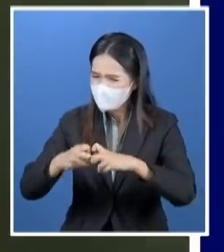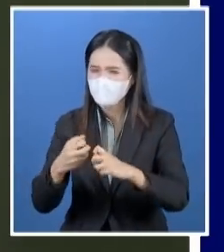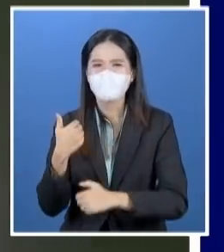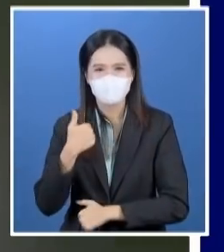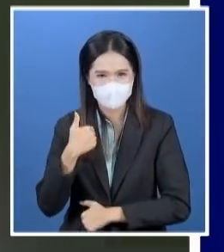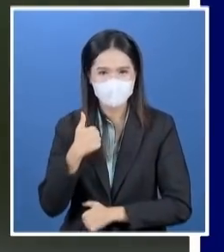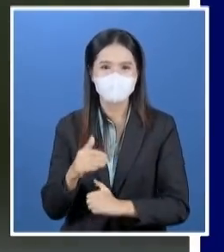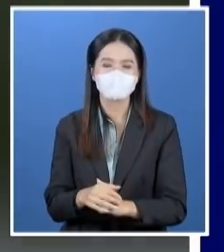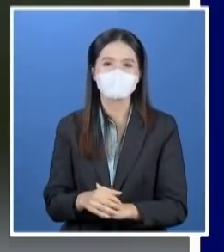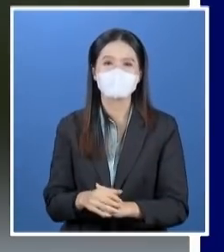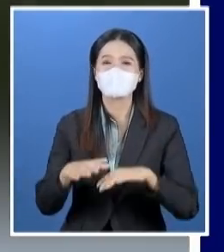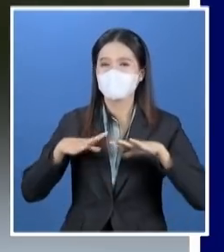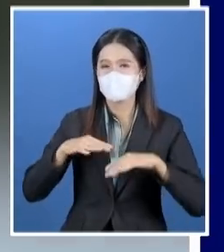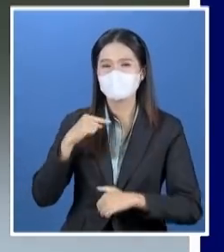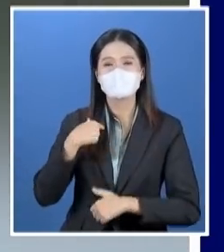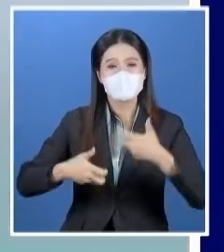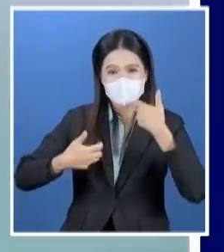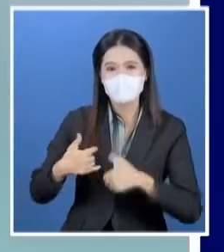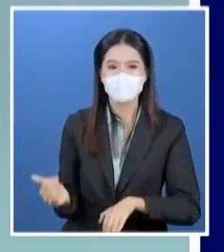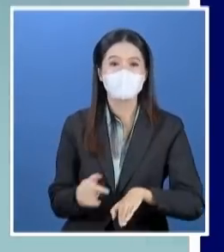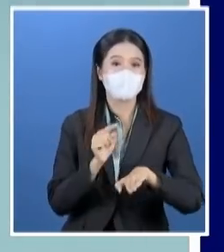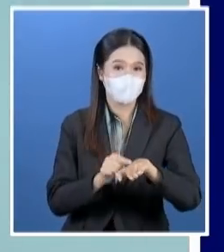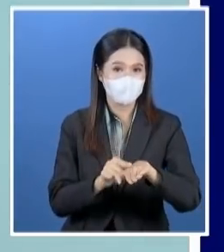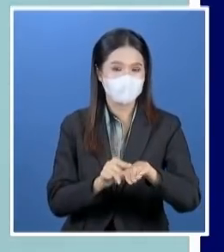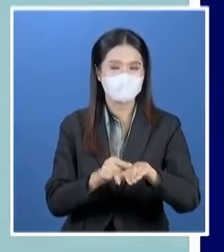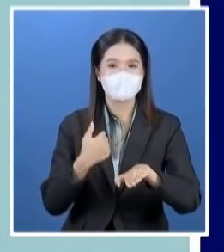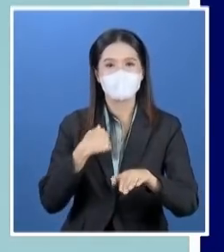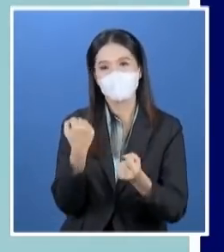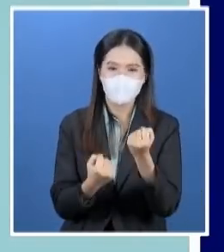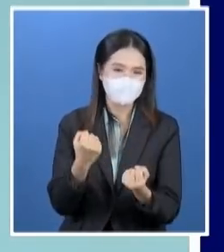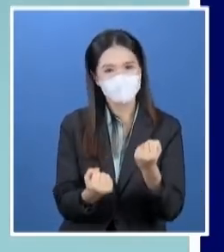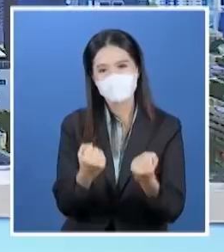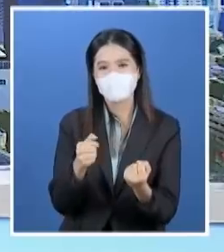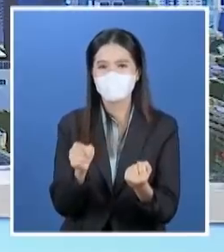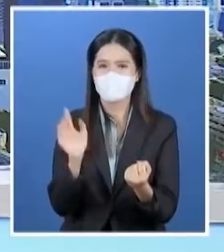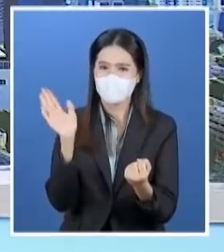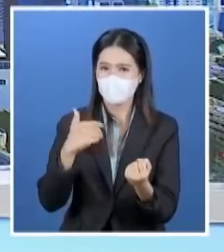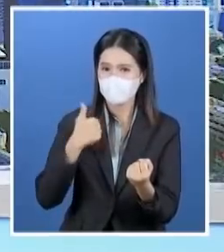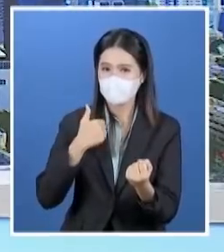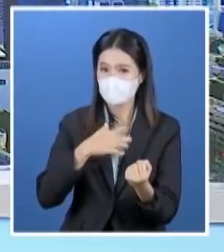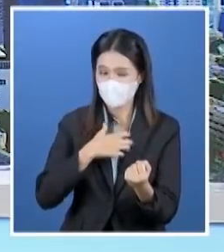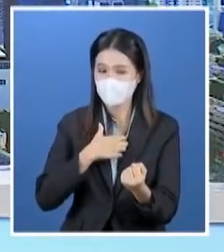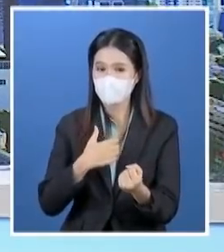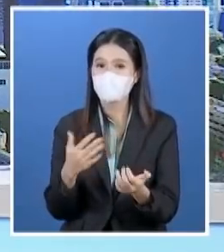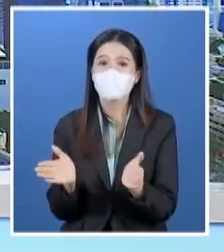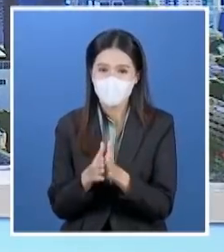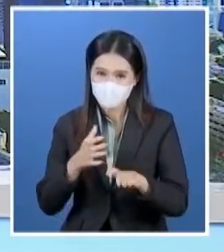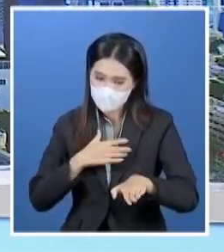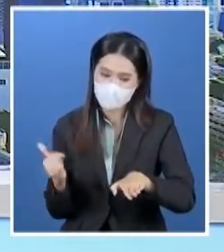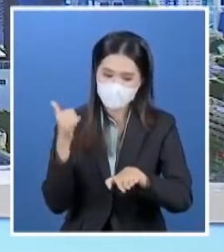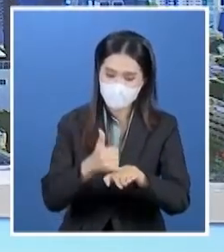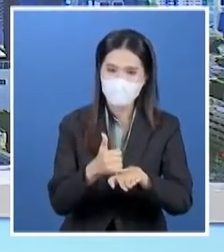ข้าไปอีกพักจากเรื่องลิงกลับขึ้นรถมาค่ะคุณผู้ชมขับรถอยู่ดีๆเอ้ามีคนอยากจะขอขึ้นรถไปกับเ